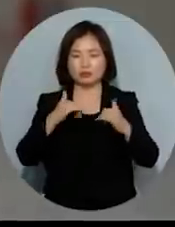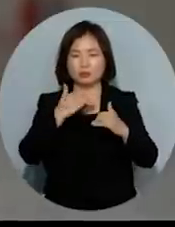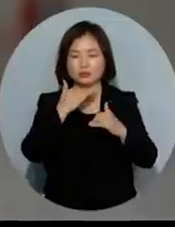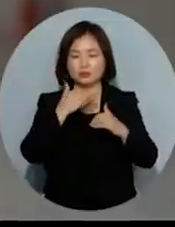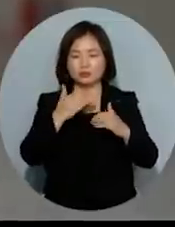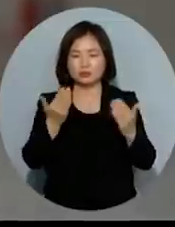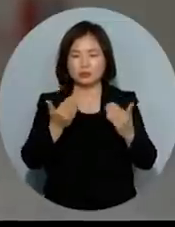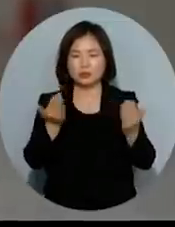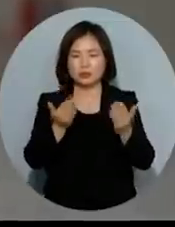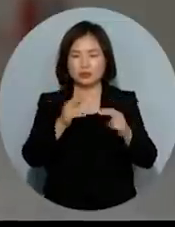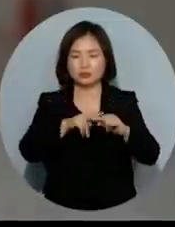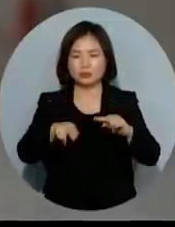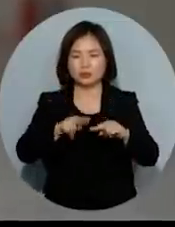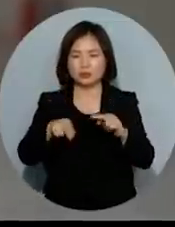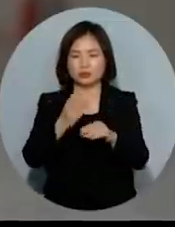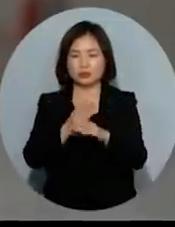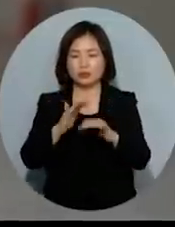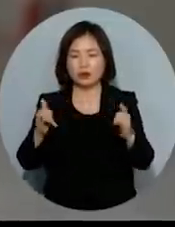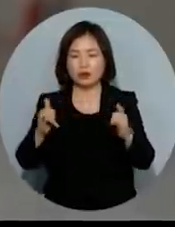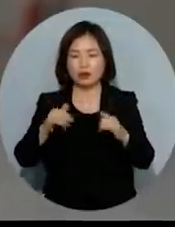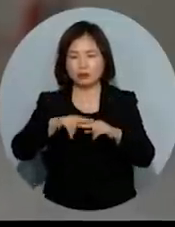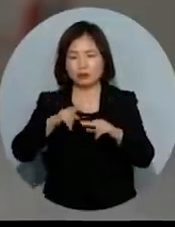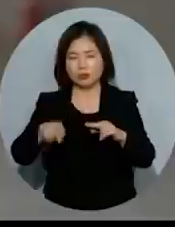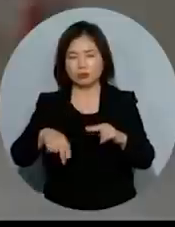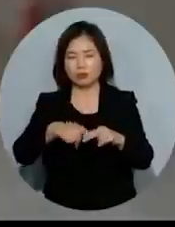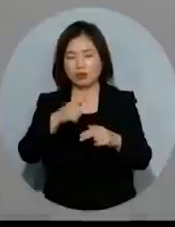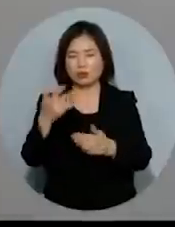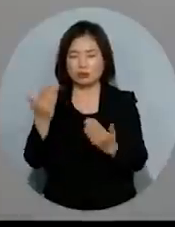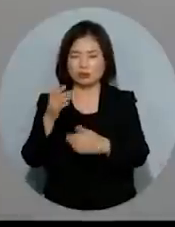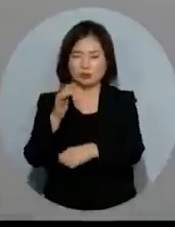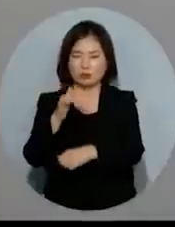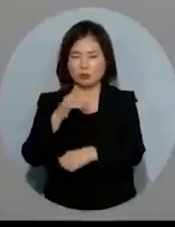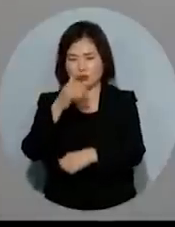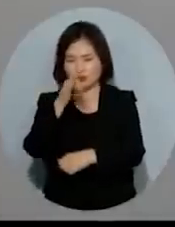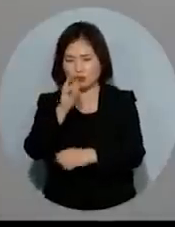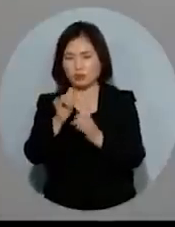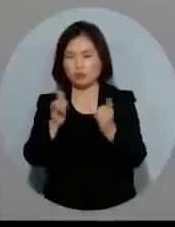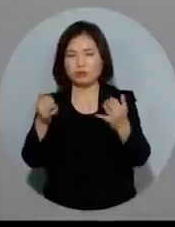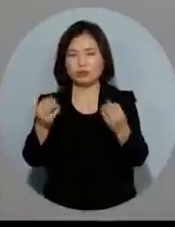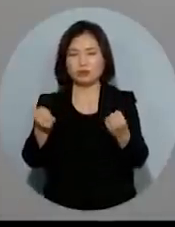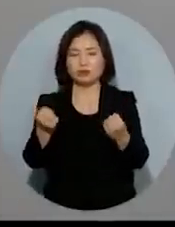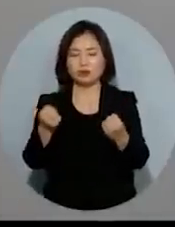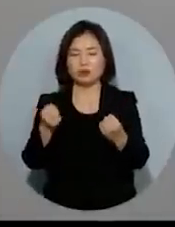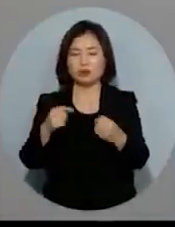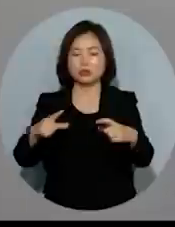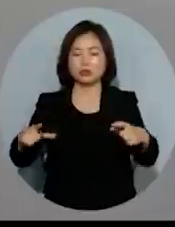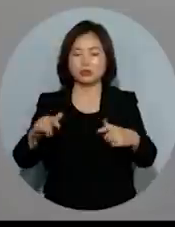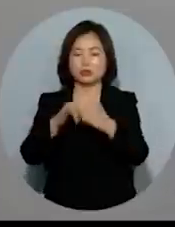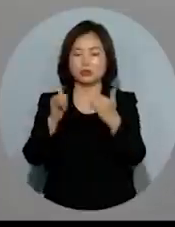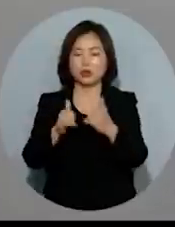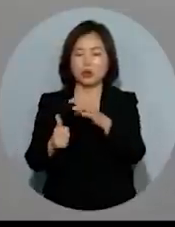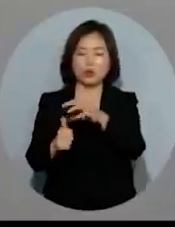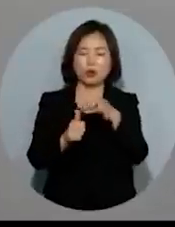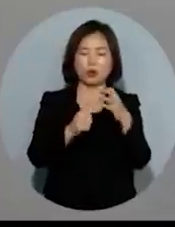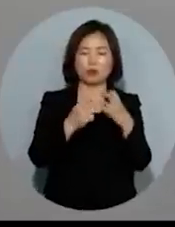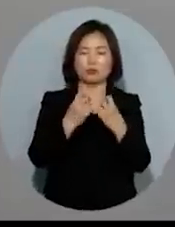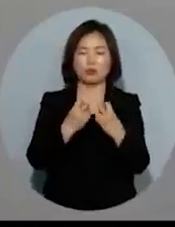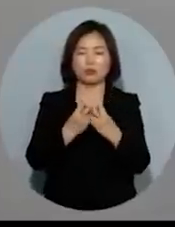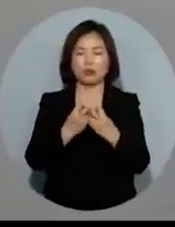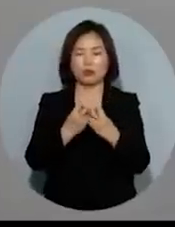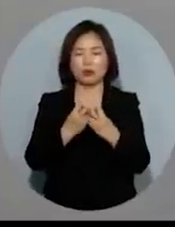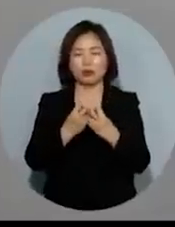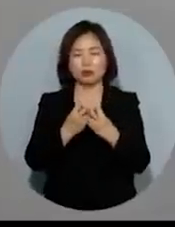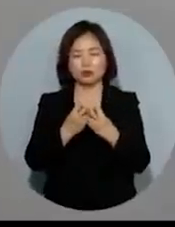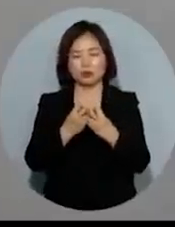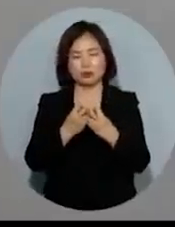근데 정말 훌륭한 인력들이 너무너무 많은데 이런 사람들을 지역사회에 활용하는 방안을 같이